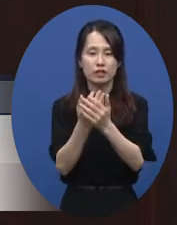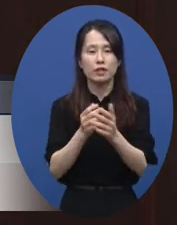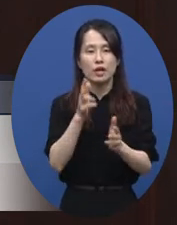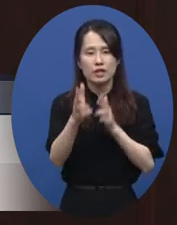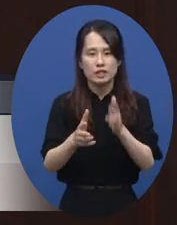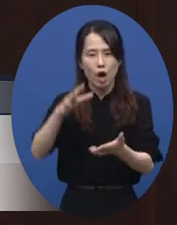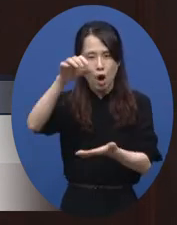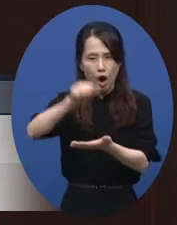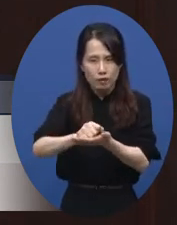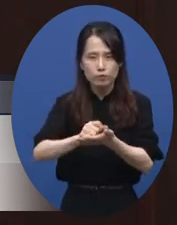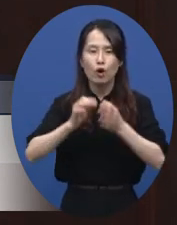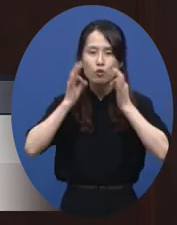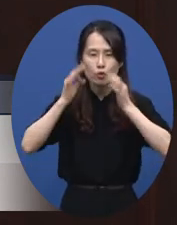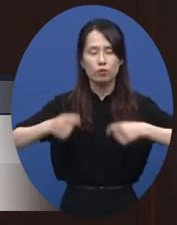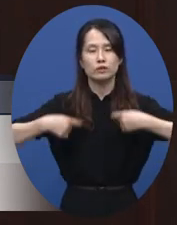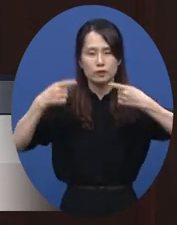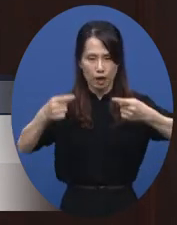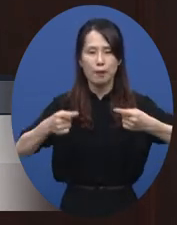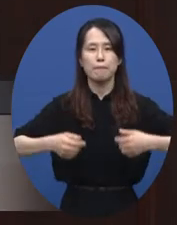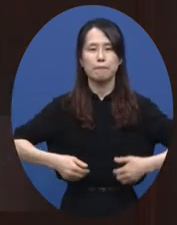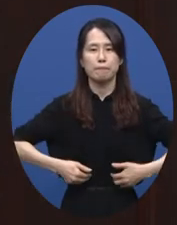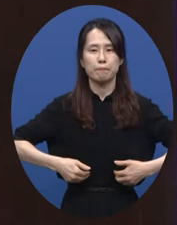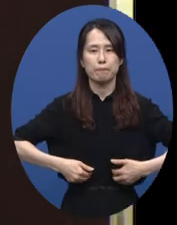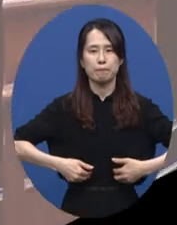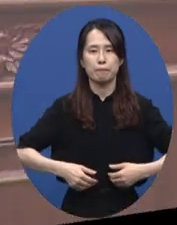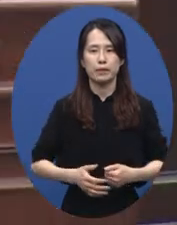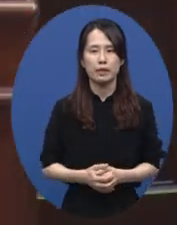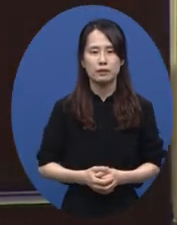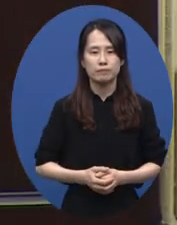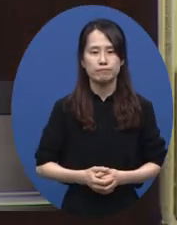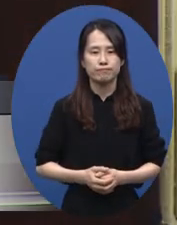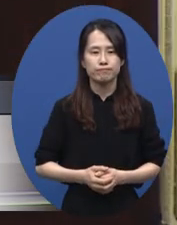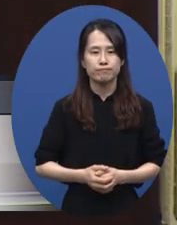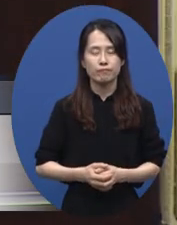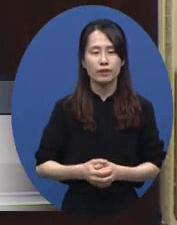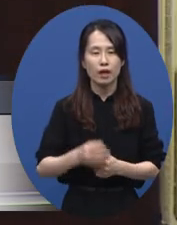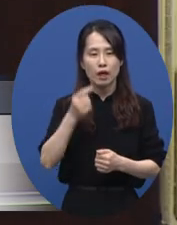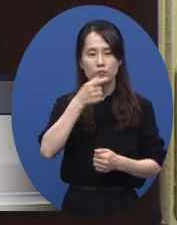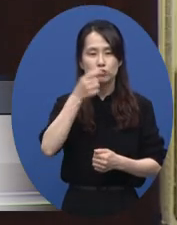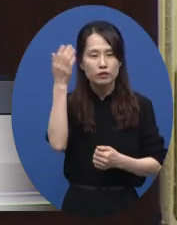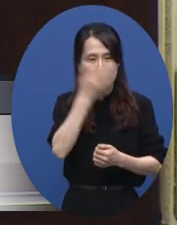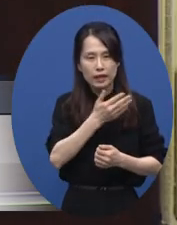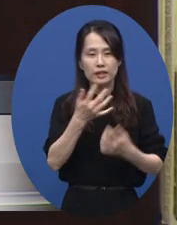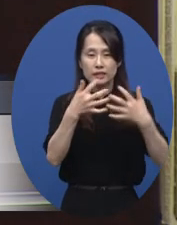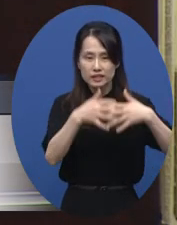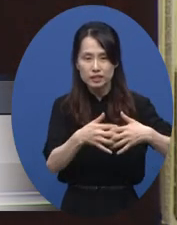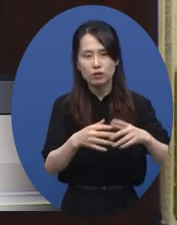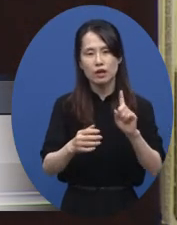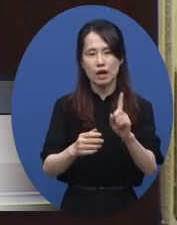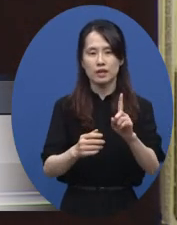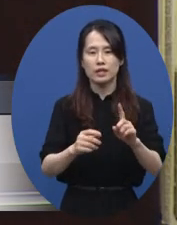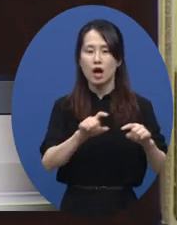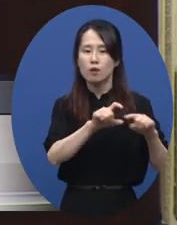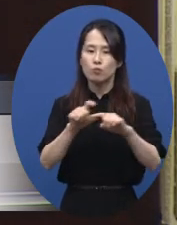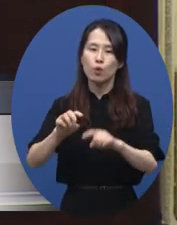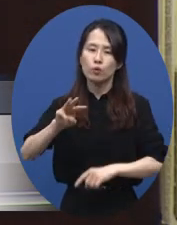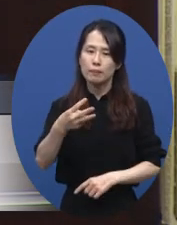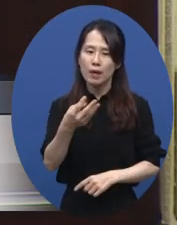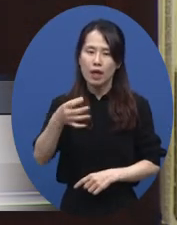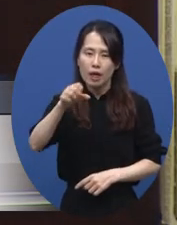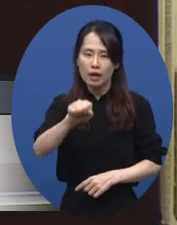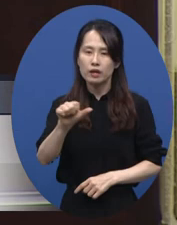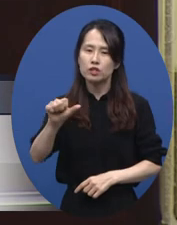기분을 최대한 확보 참여하여 호밀 더 청구 담고 도 처리 시설이 1개소 당 평균 약